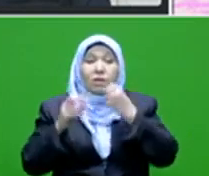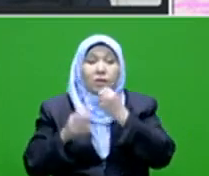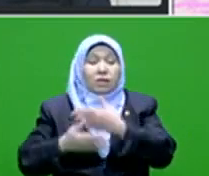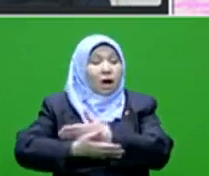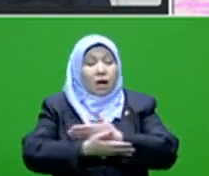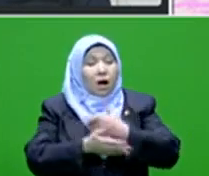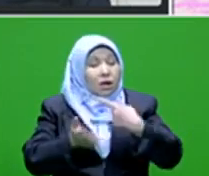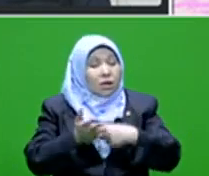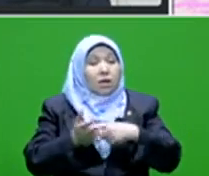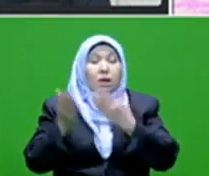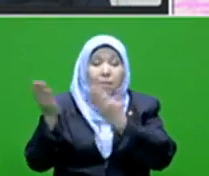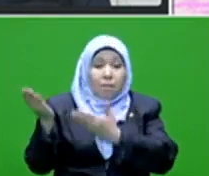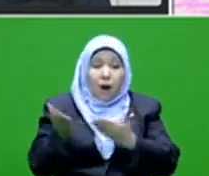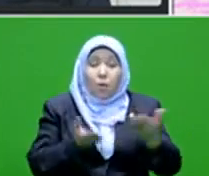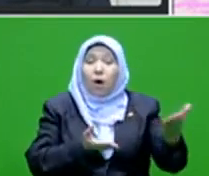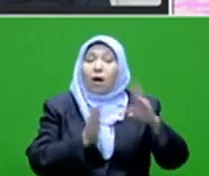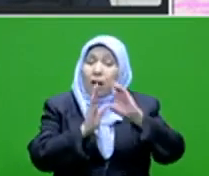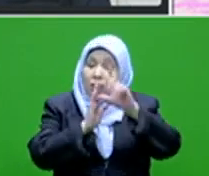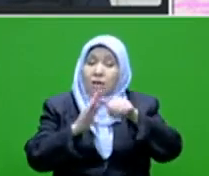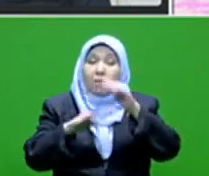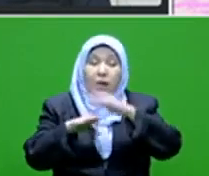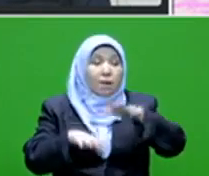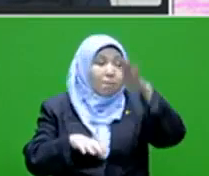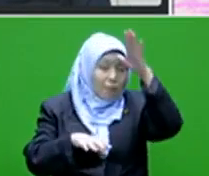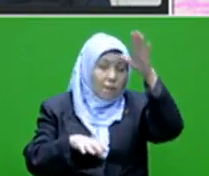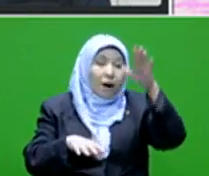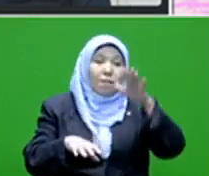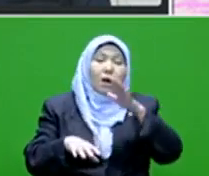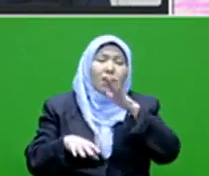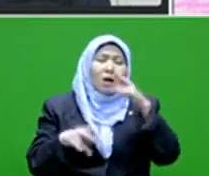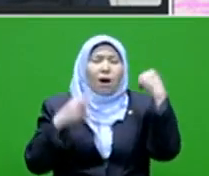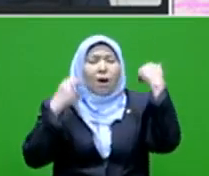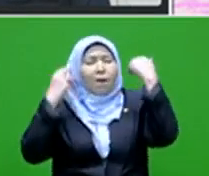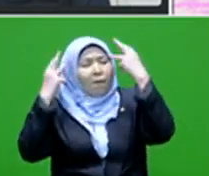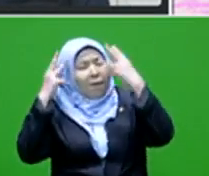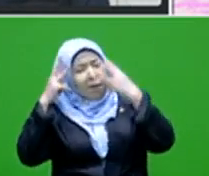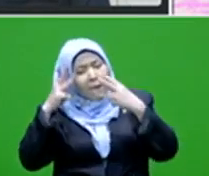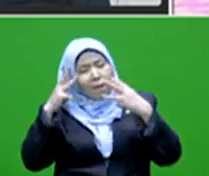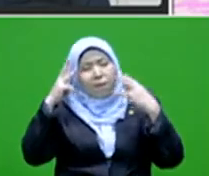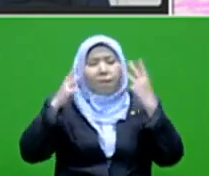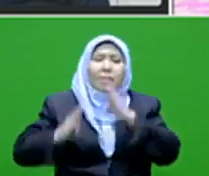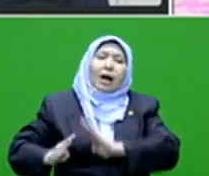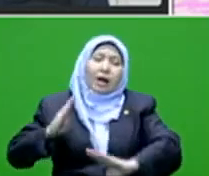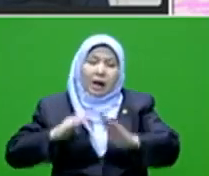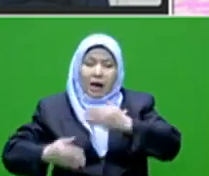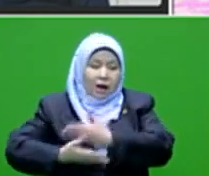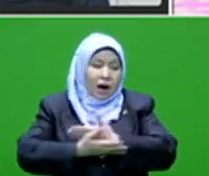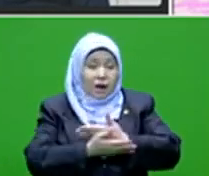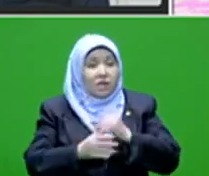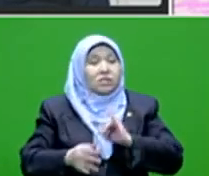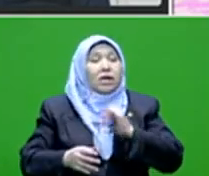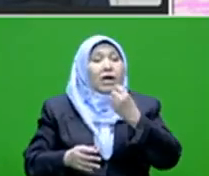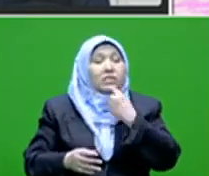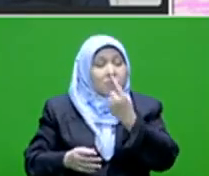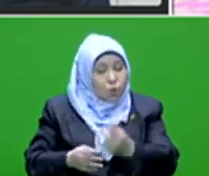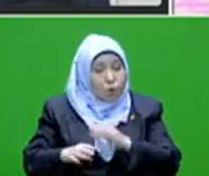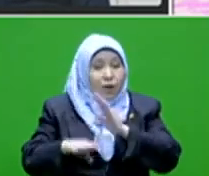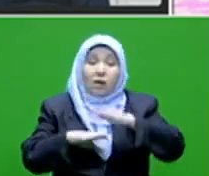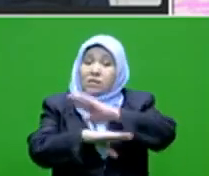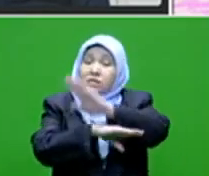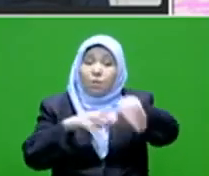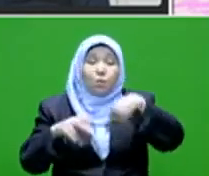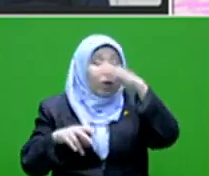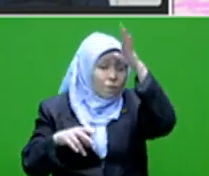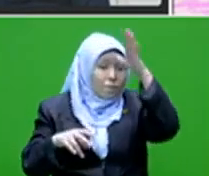anak-anak ni dia bawa nanti kepada mak bapak ni kan gundah gulana. Ya, itu perangai anak-anak. Uh-huh. Saya nak sebut kepada semua ibu bapa yang